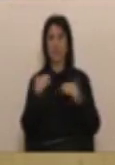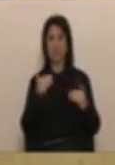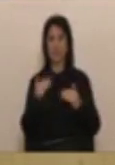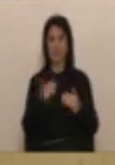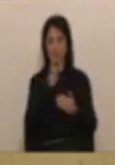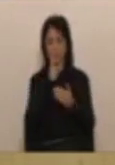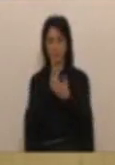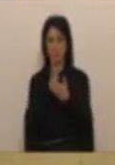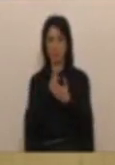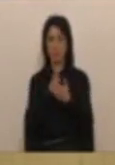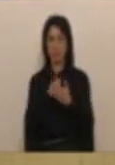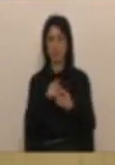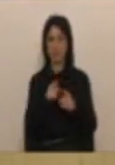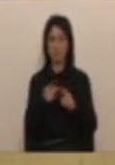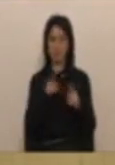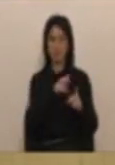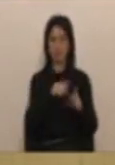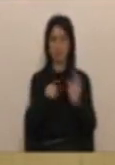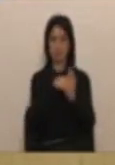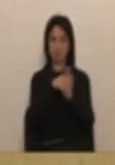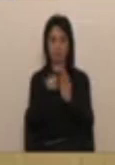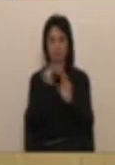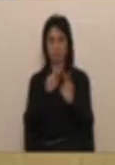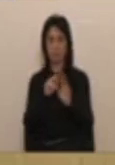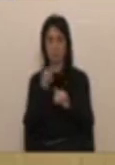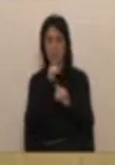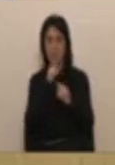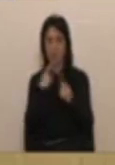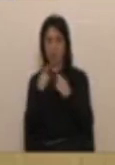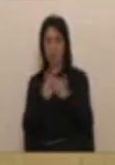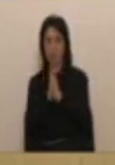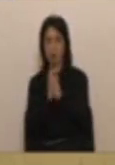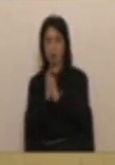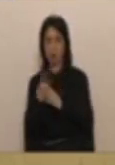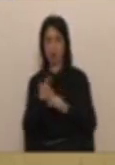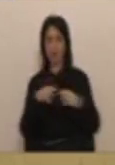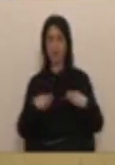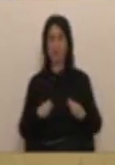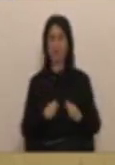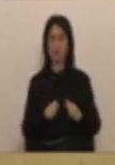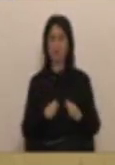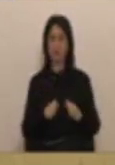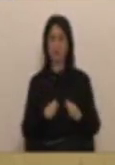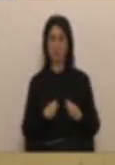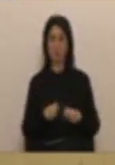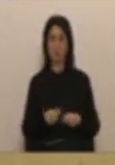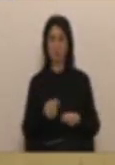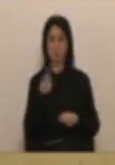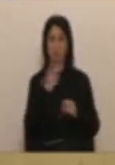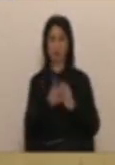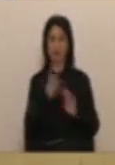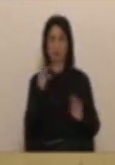მიმართ გადმობირებები, მოსკიდვები, ფარული მოლაპარაკებები, რაც სამწუხაროდ პირველ